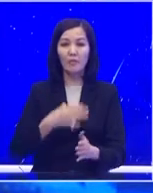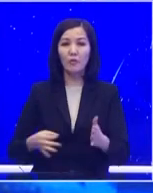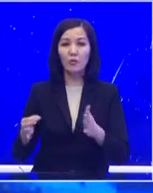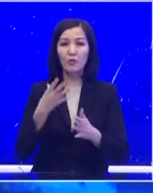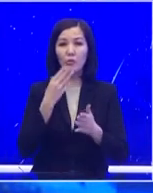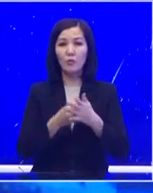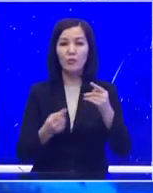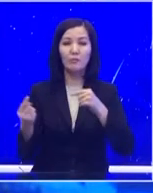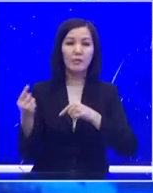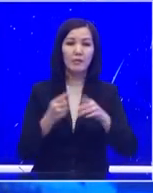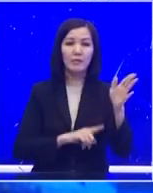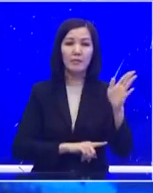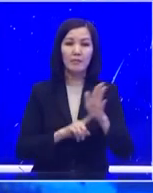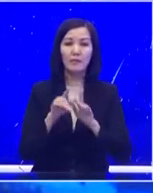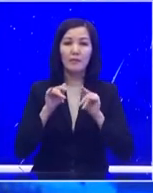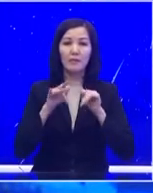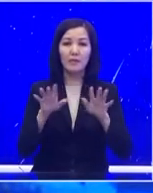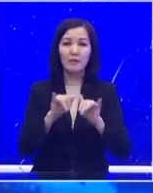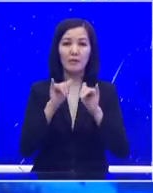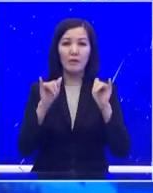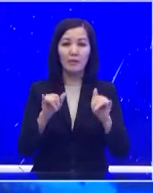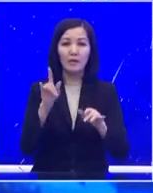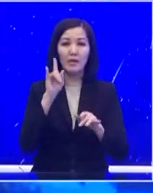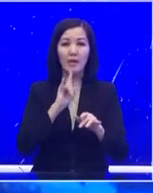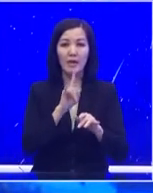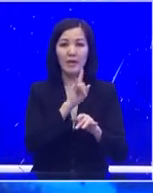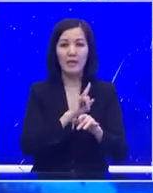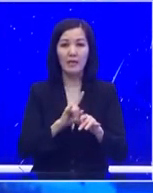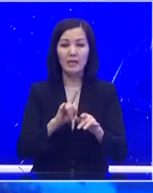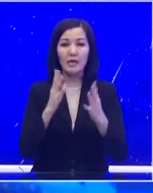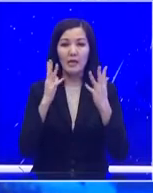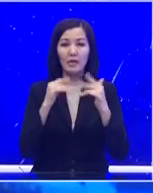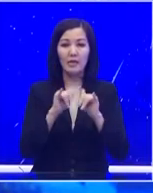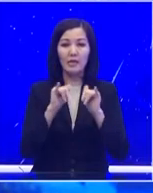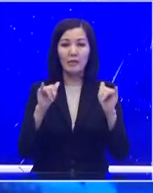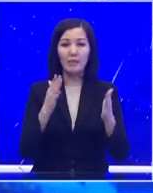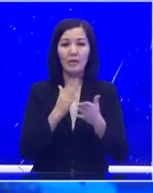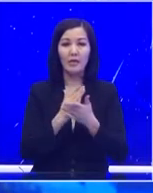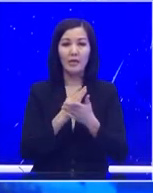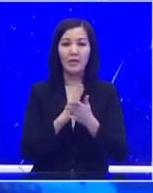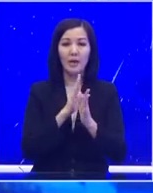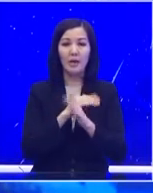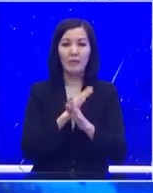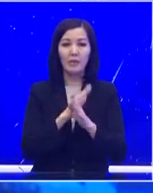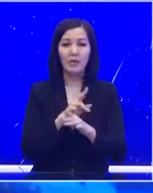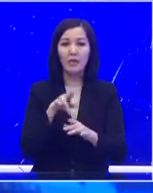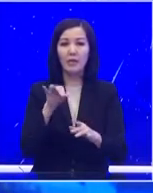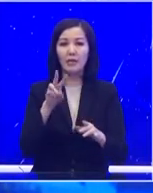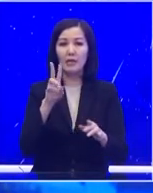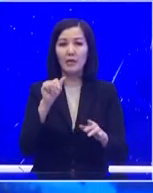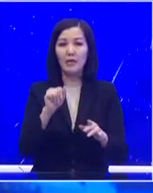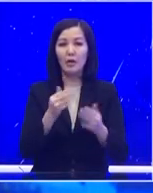Облыста өз бизнесін бастап, ісін ілгерілетіп отырған іскер әйелдер саны күн санап артып келеді. Солардың бірі қапшағайлық